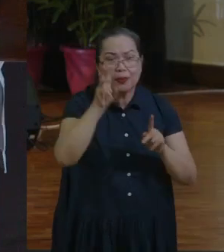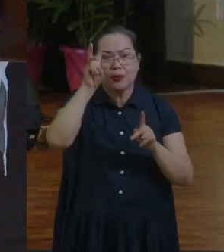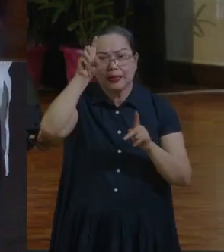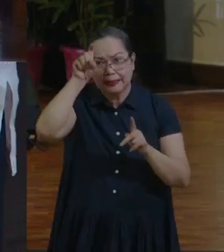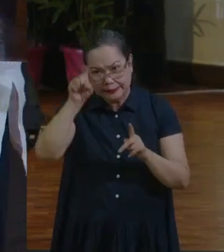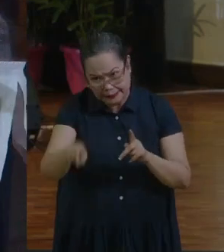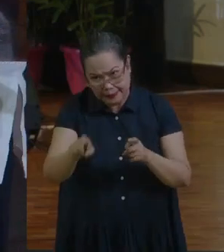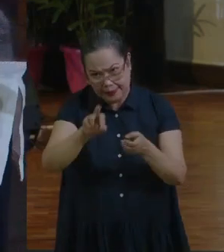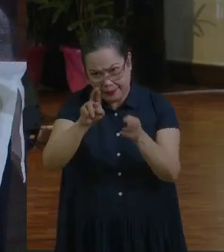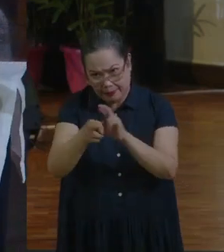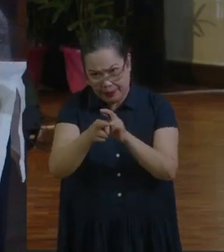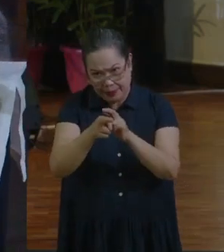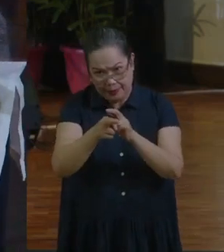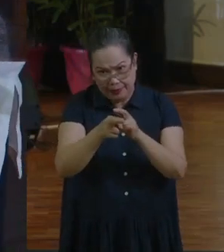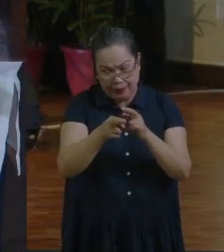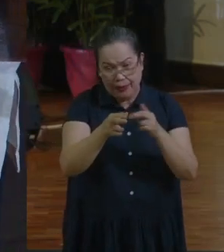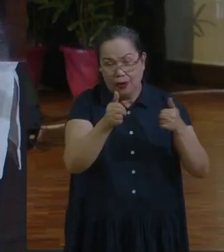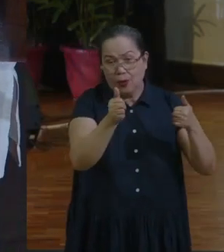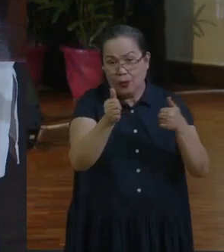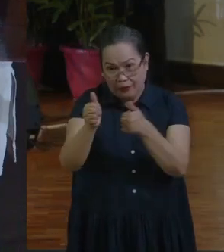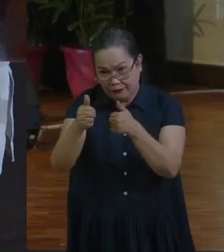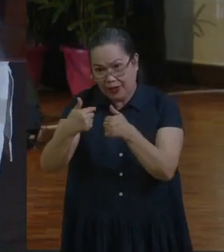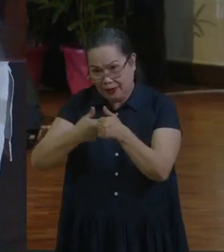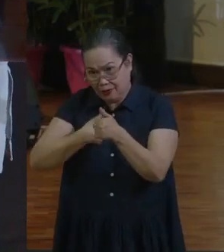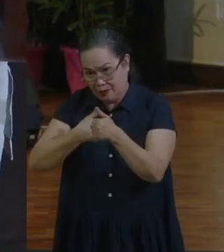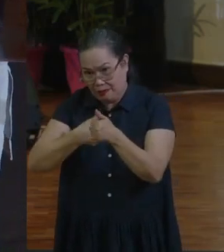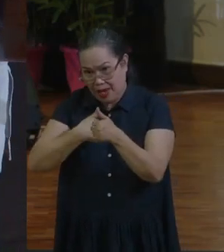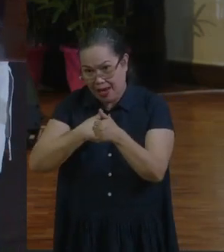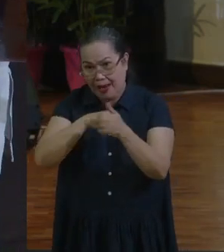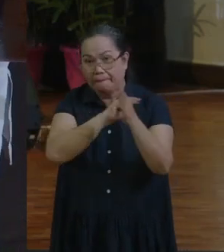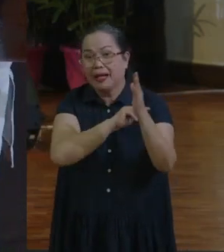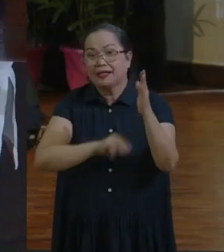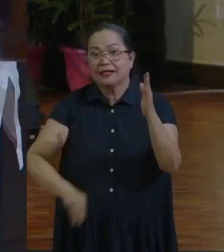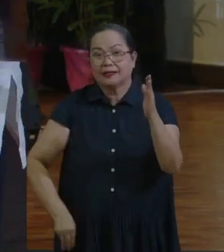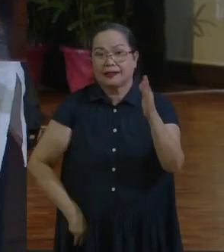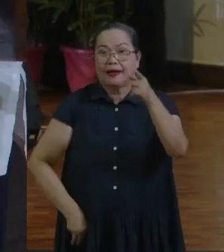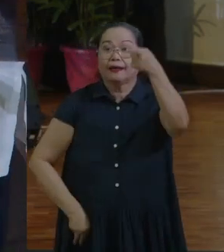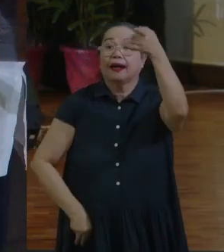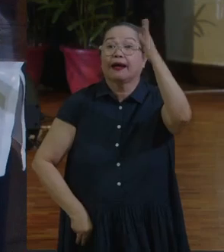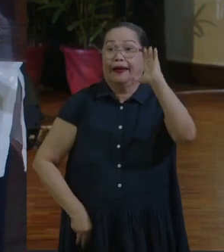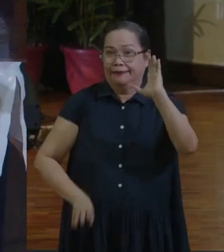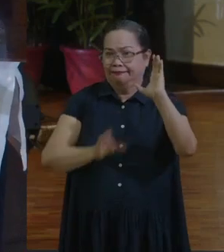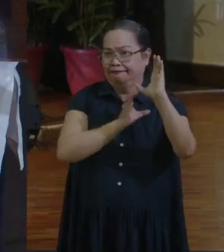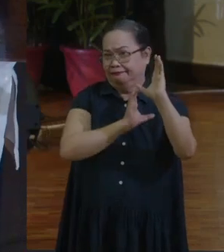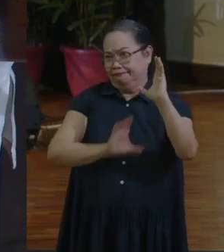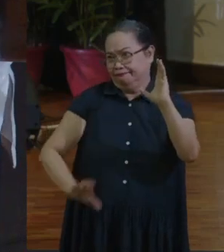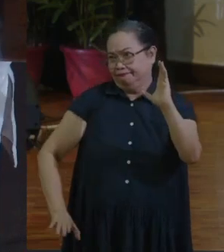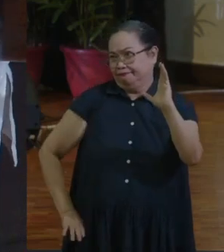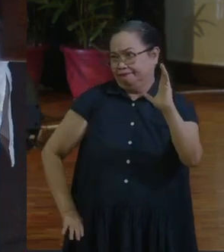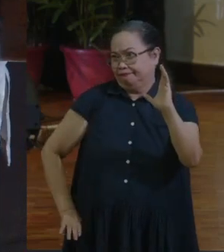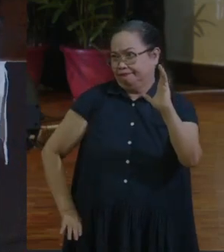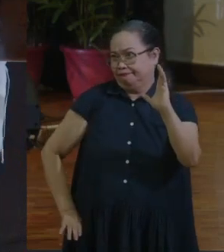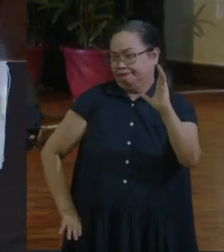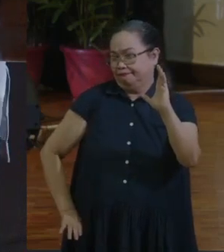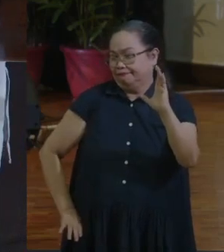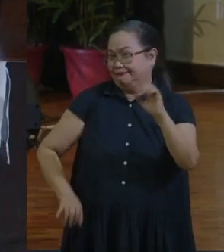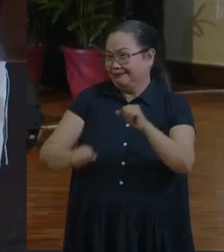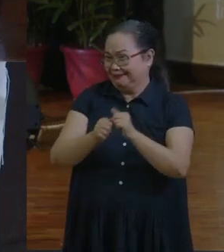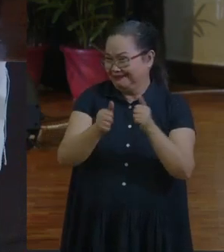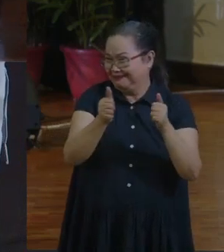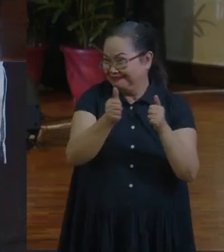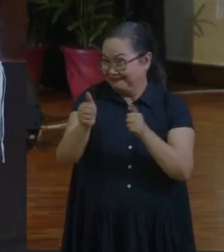at kasunod na niya. Eto na nga, dumating na ang Mesiyas. Kasunod nga